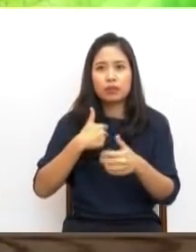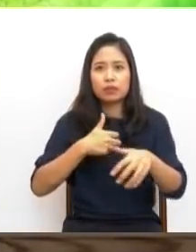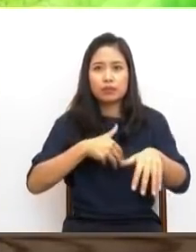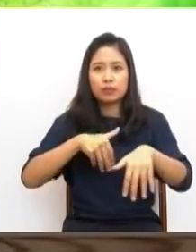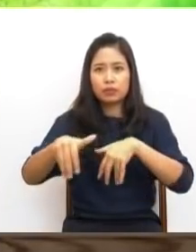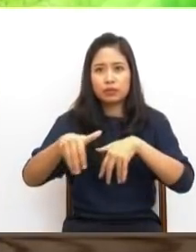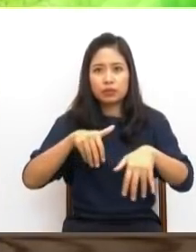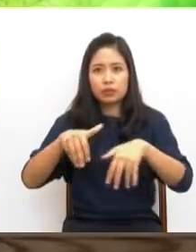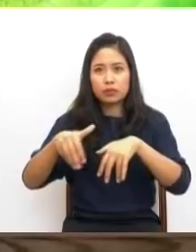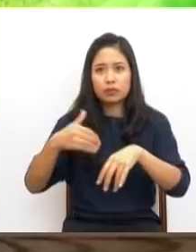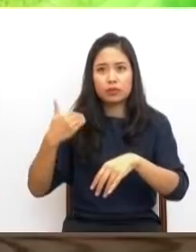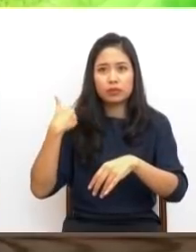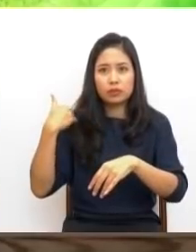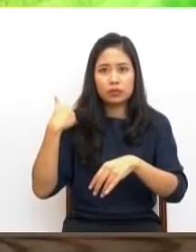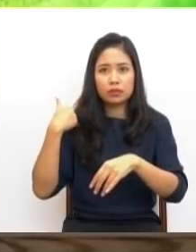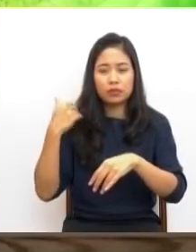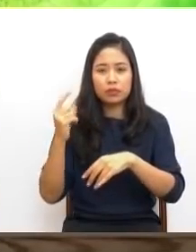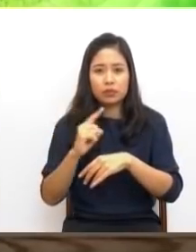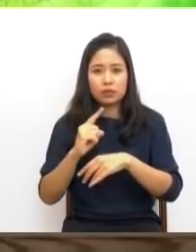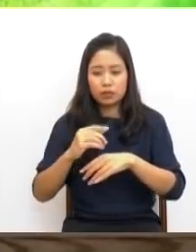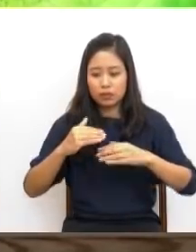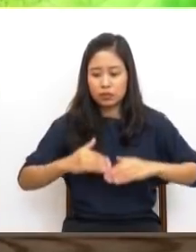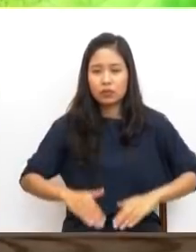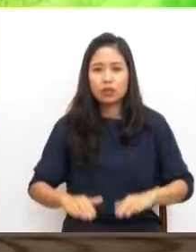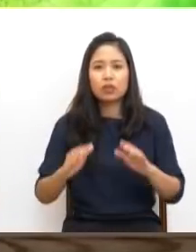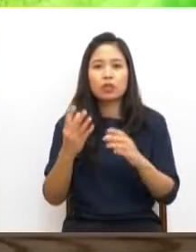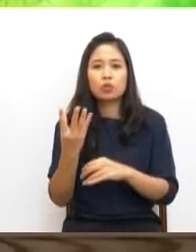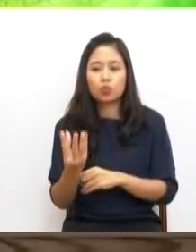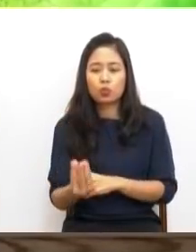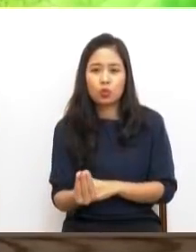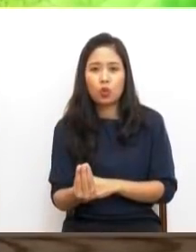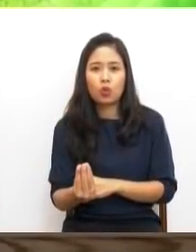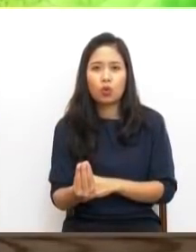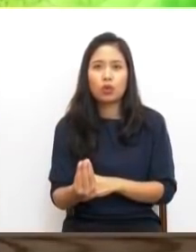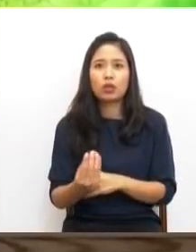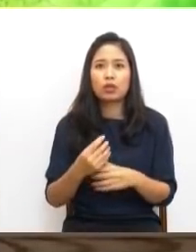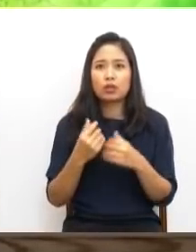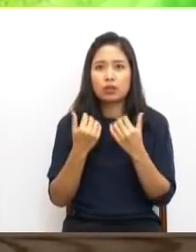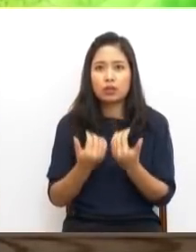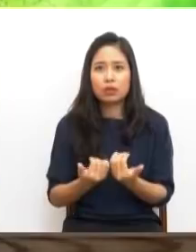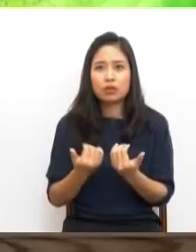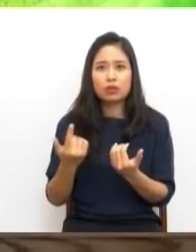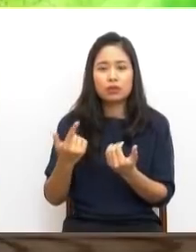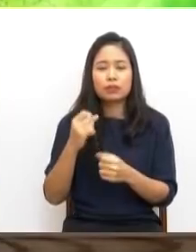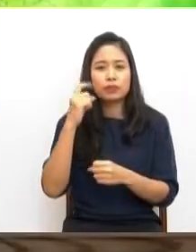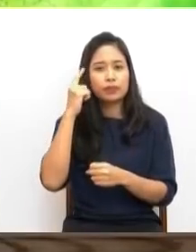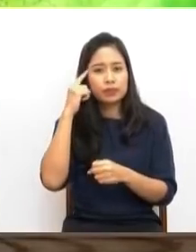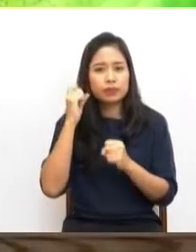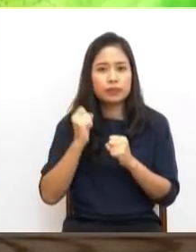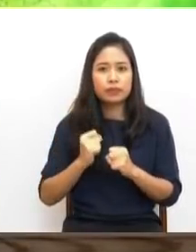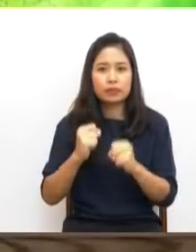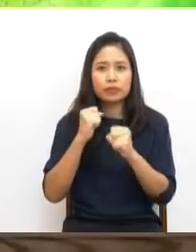มีการเกิดน้อยลงและผู้ปกครองเองถนนหนทางเ